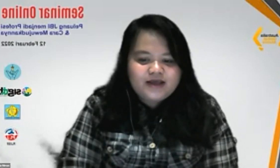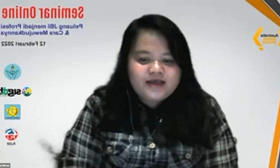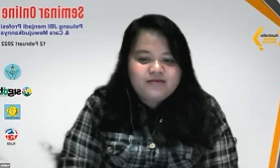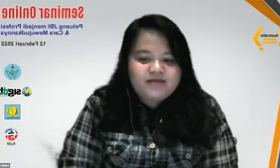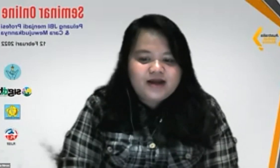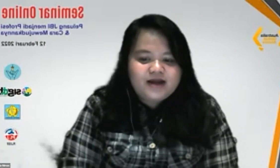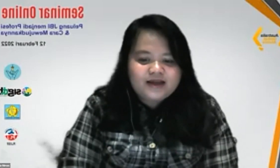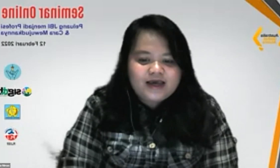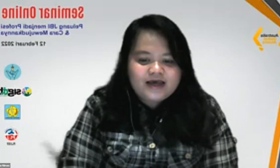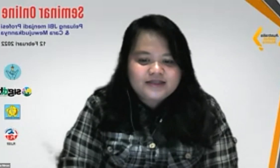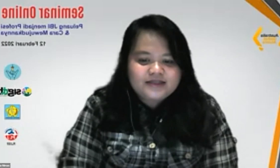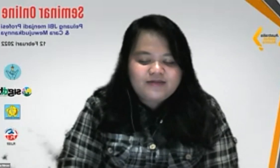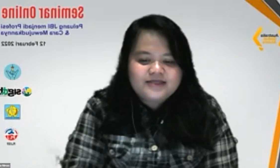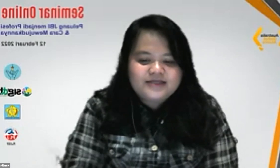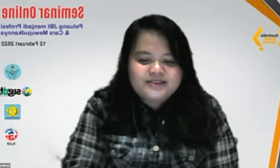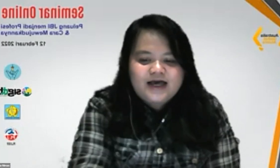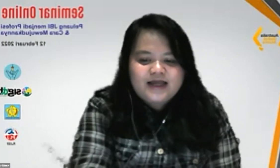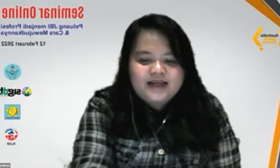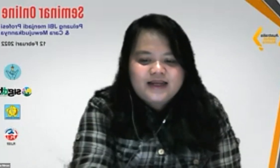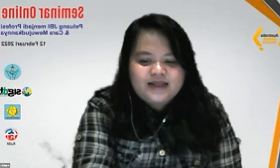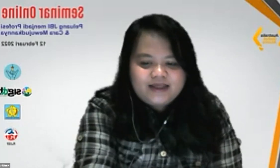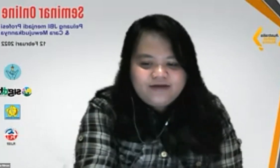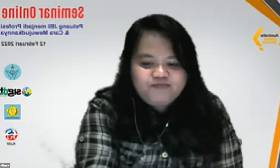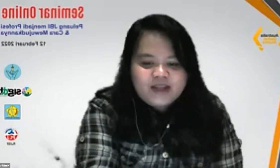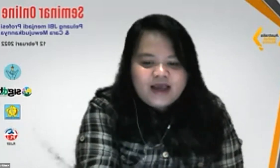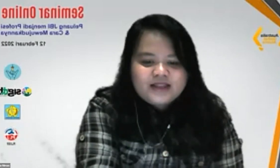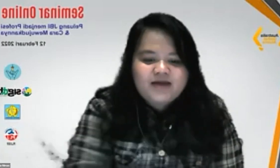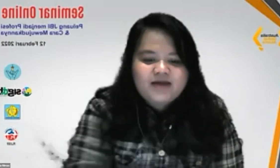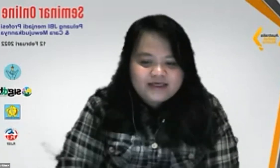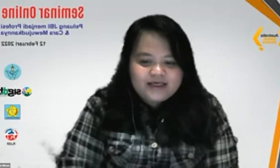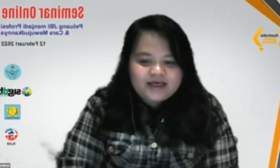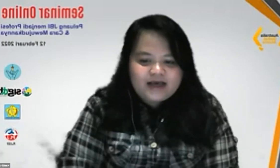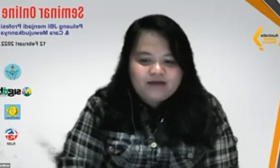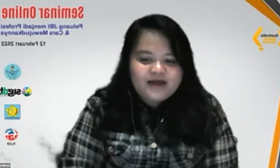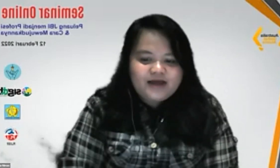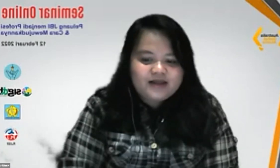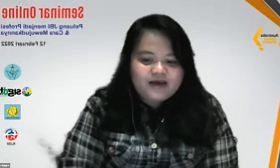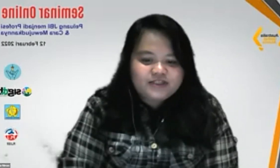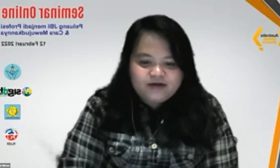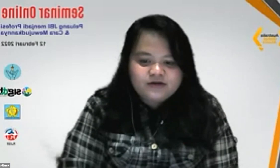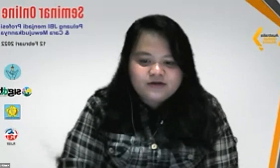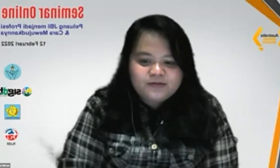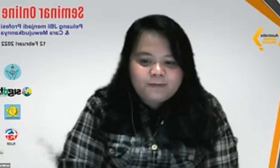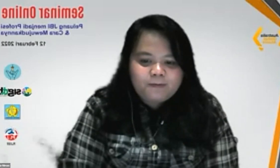berakhirnya acara pada siang hari ini Terima kasih kami dari panitia ucapkan